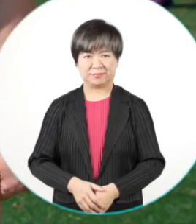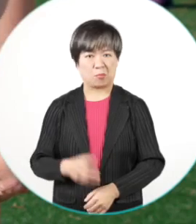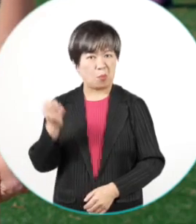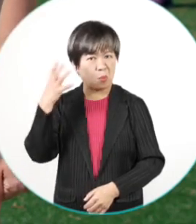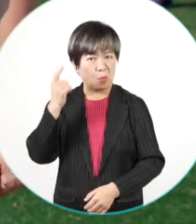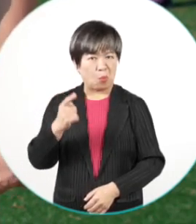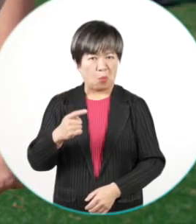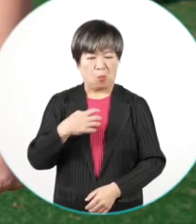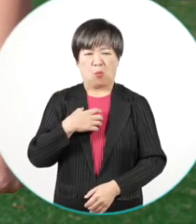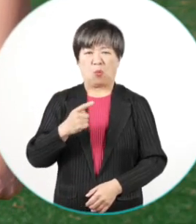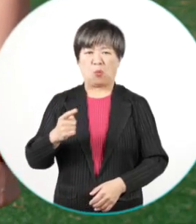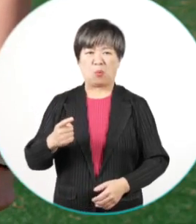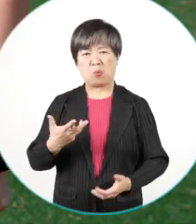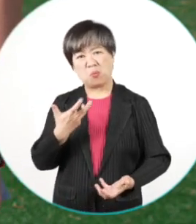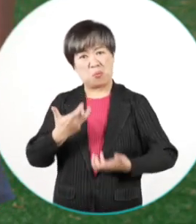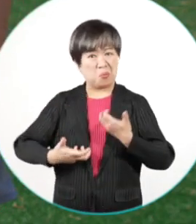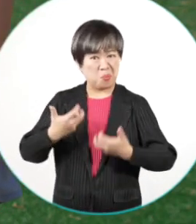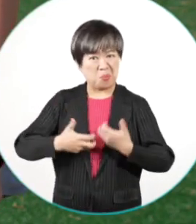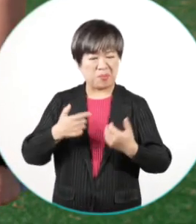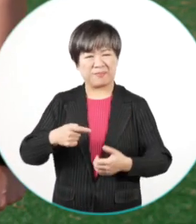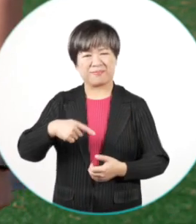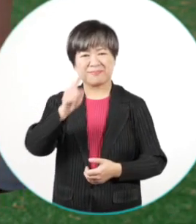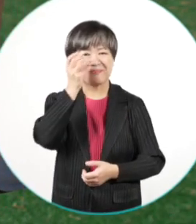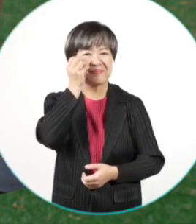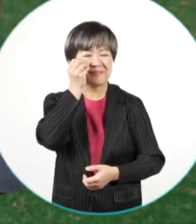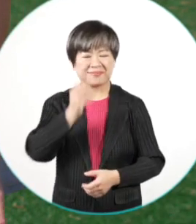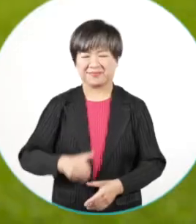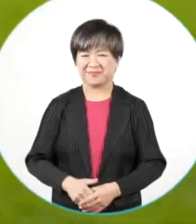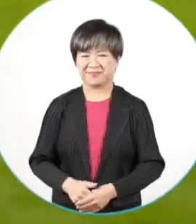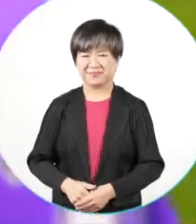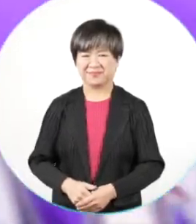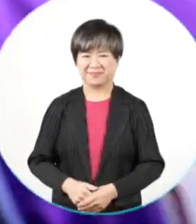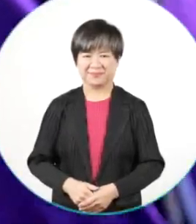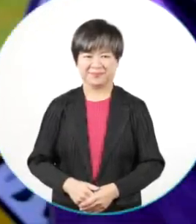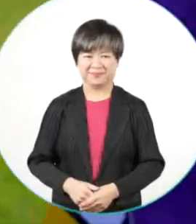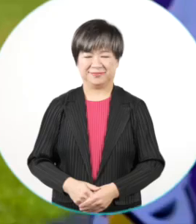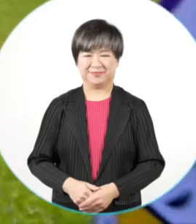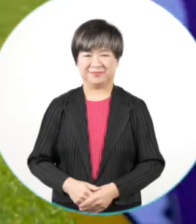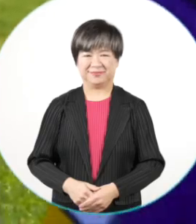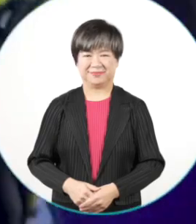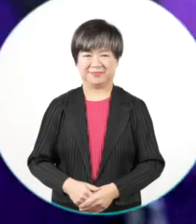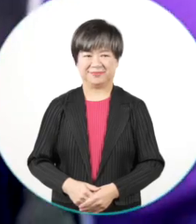很令人热血沸腾呢？让我们继续看下去吧。